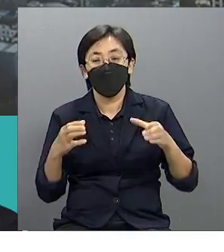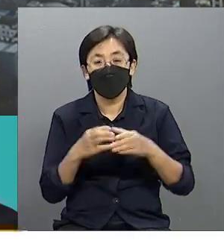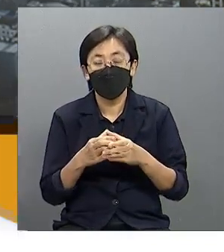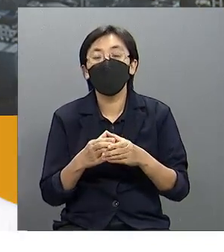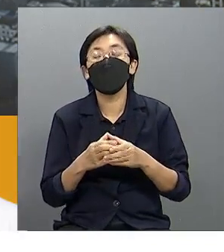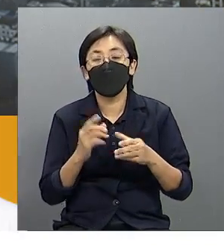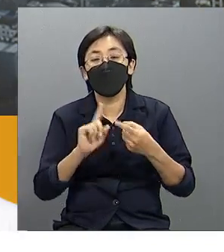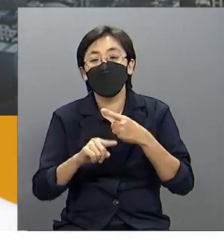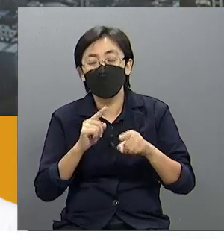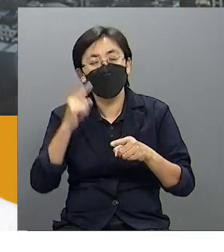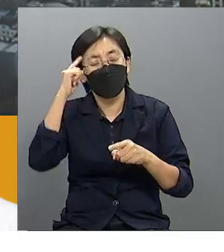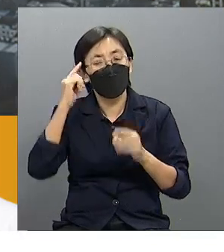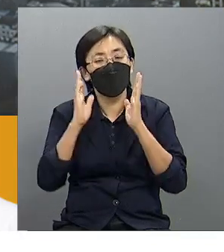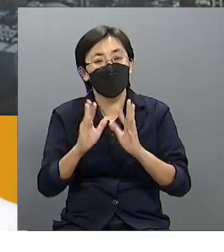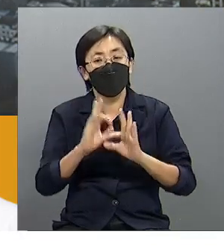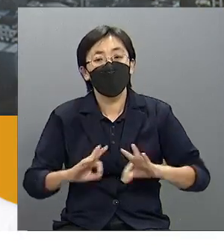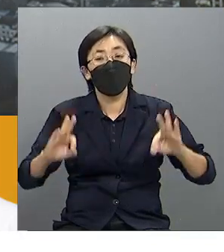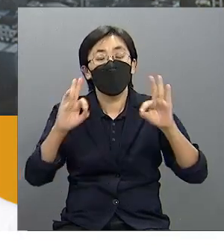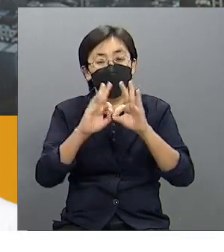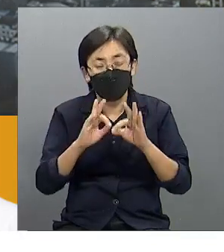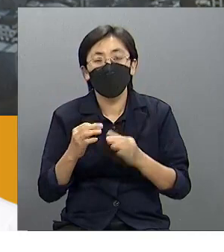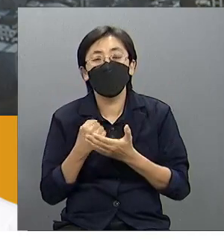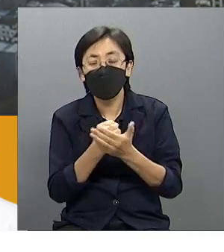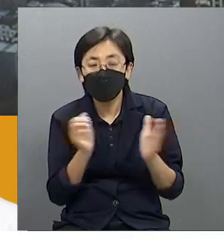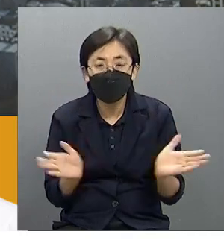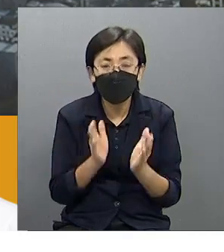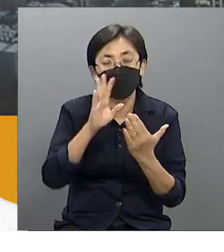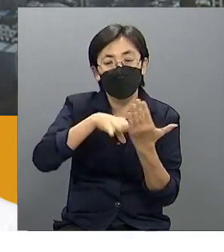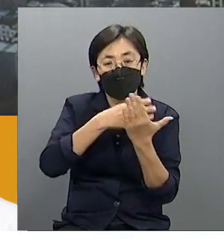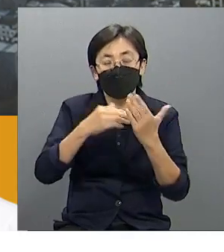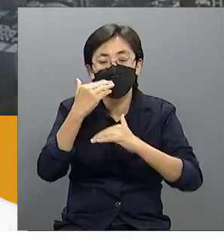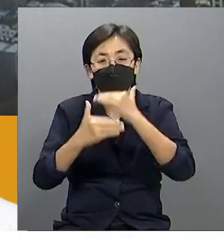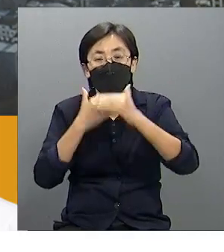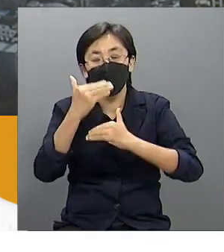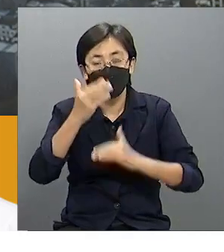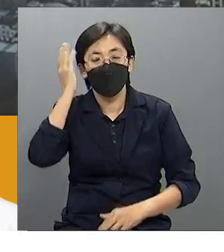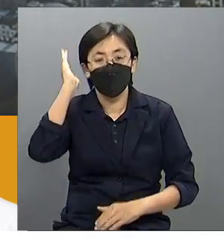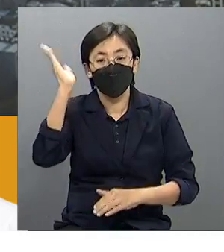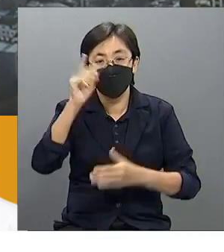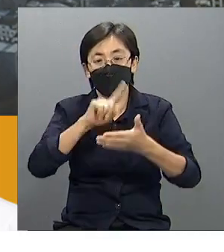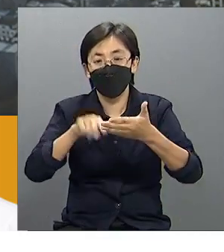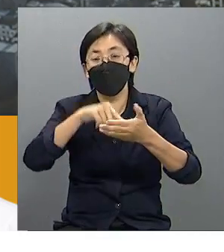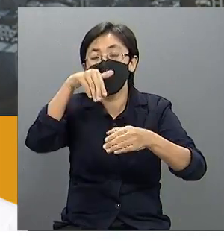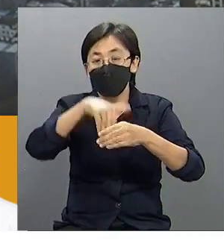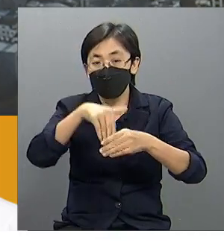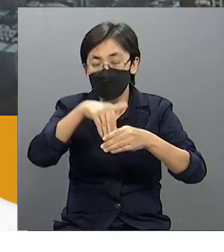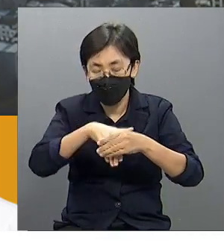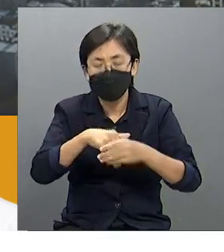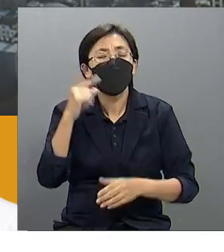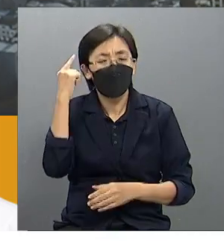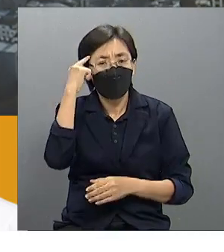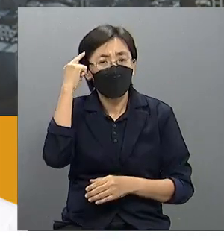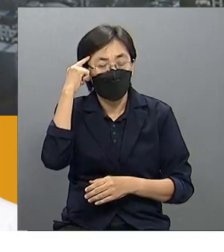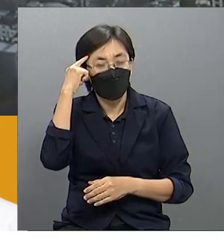คีย์แมนคนสำคัญช่วยพัฒนานโยบายนำมาใช้ในการหาเสียงของคุณชัดชาติและคาดการณ์กันว่าน่า